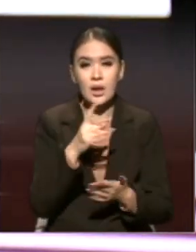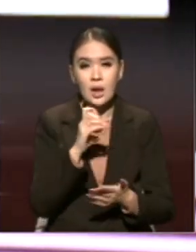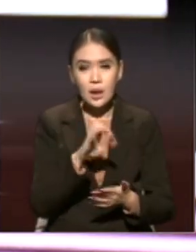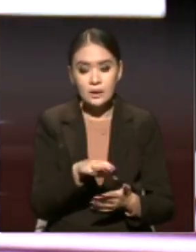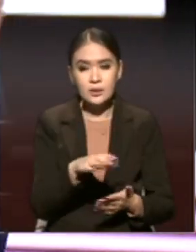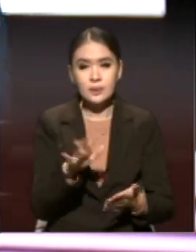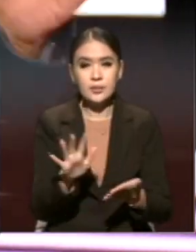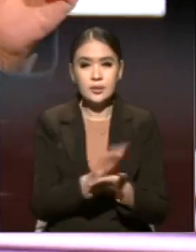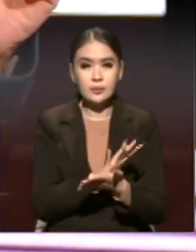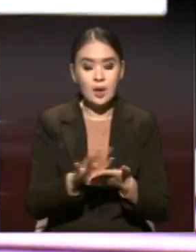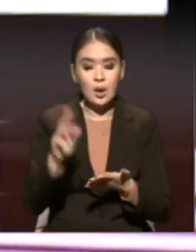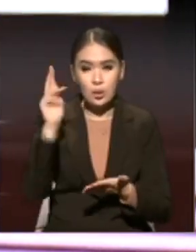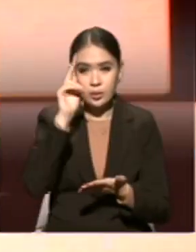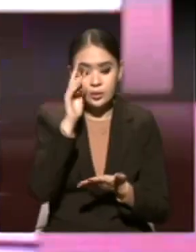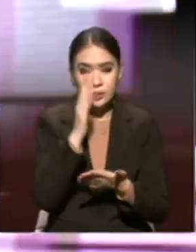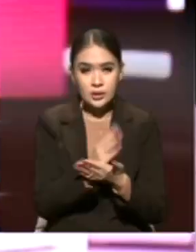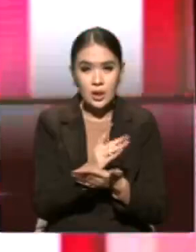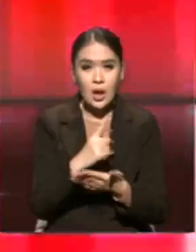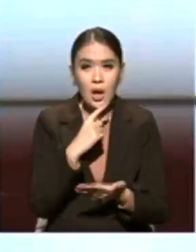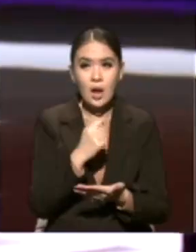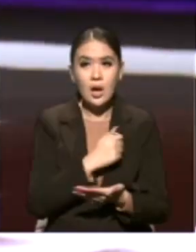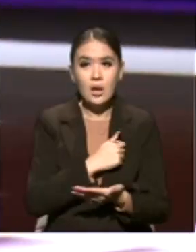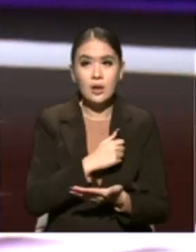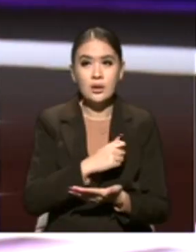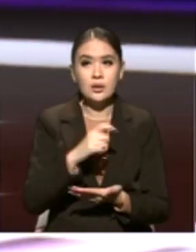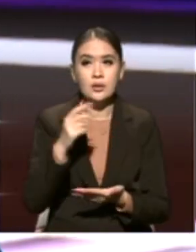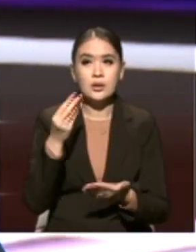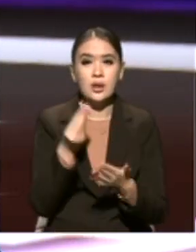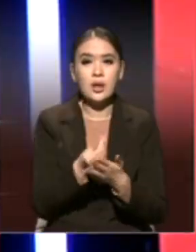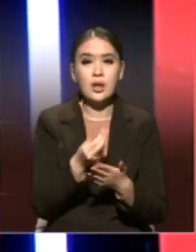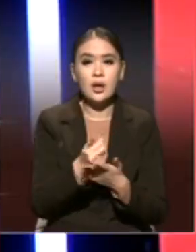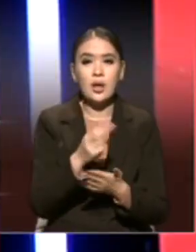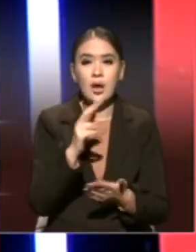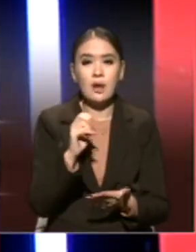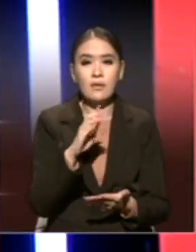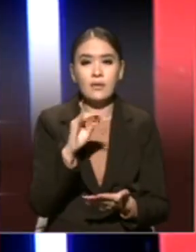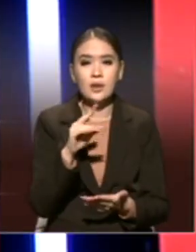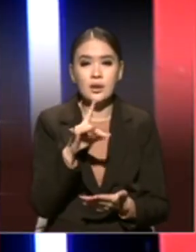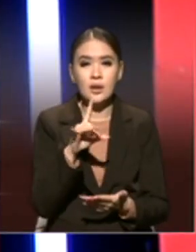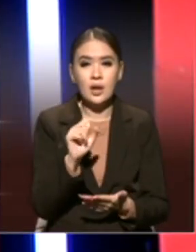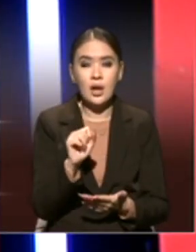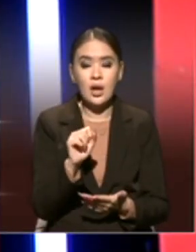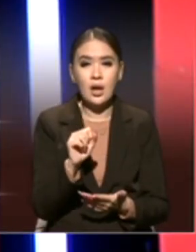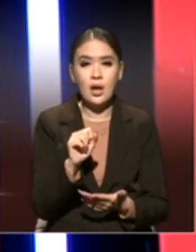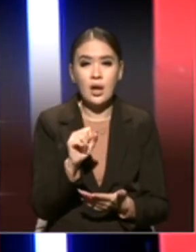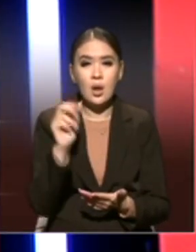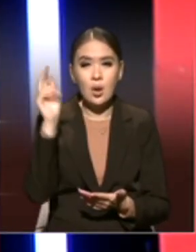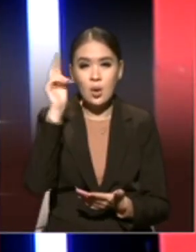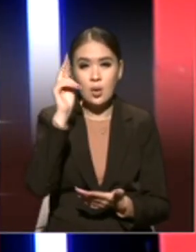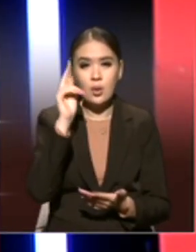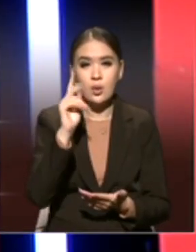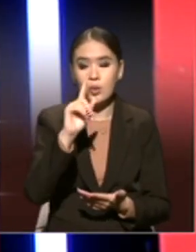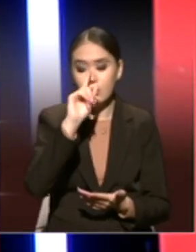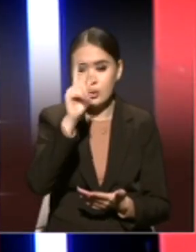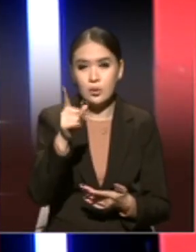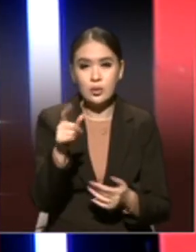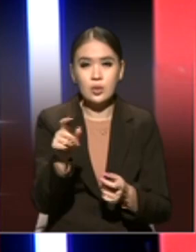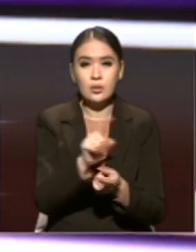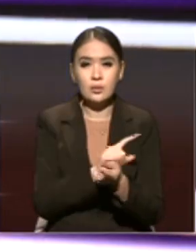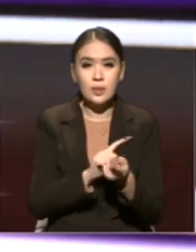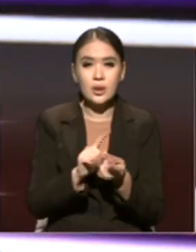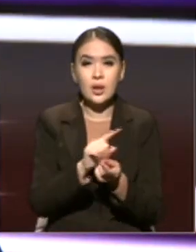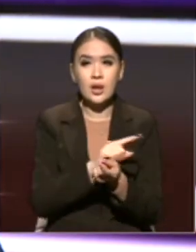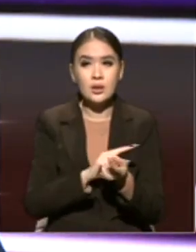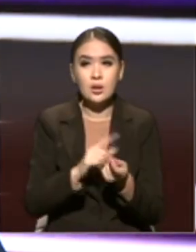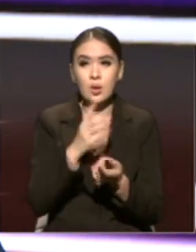грантпен. Ақылы қанша? Әскерден келген жігіттер. Ақылы қанша? Кафедраның. Кафедраның ақысы, оқу ақысы жыл сайын өзгеріп отырады. Бұны